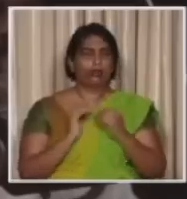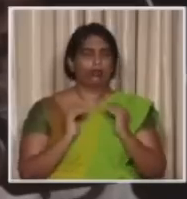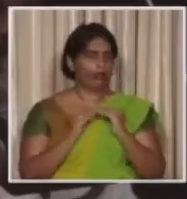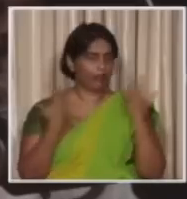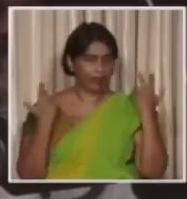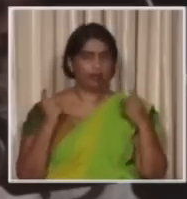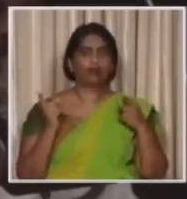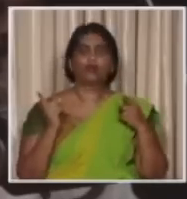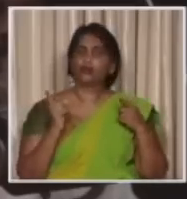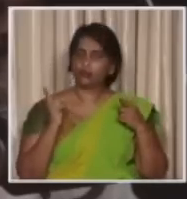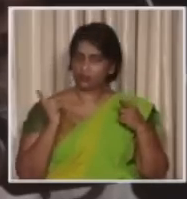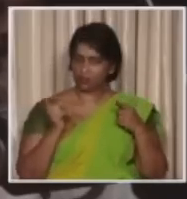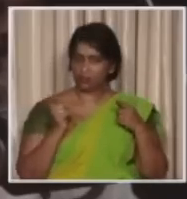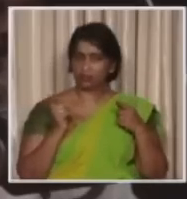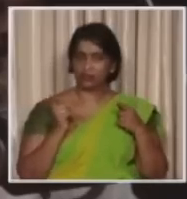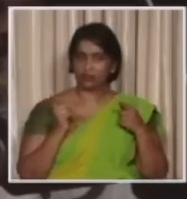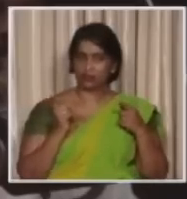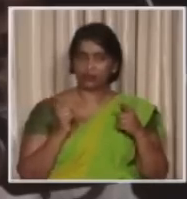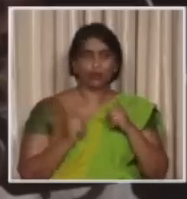එතන මේවා